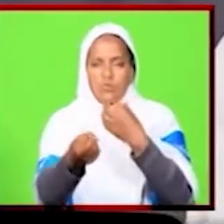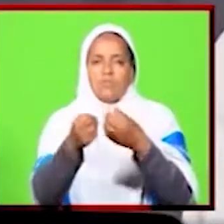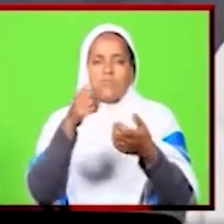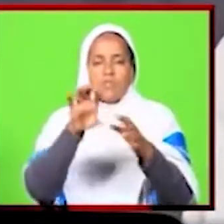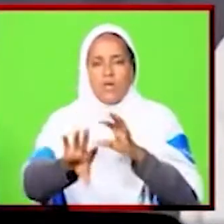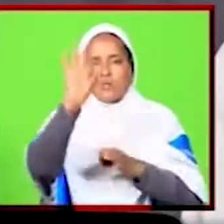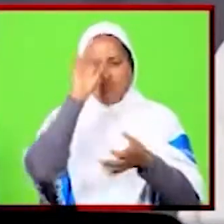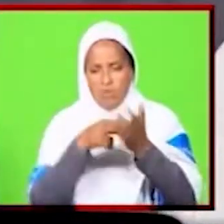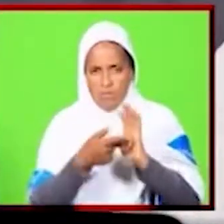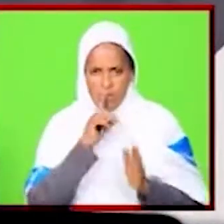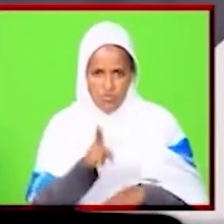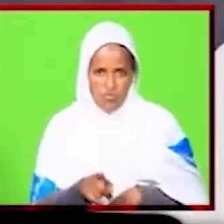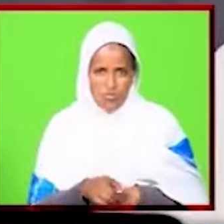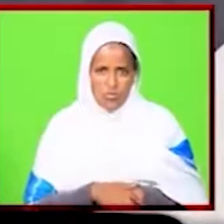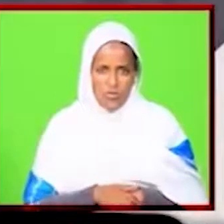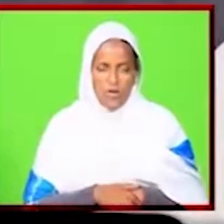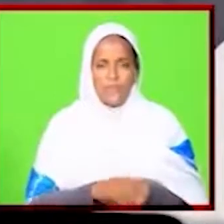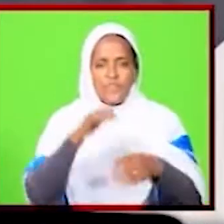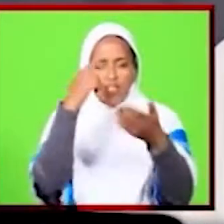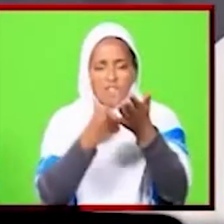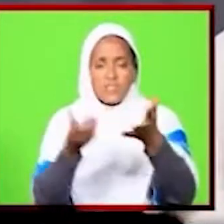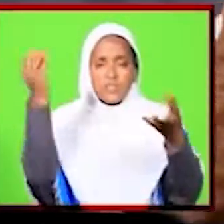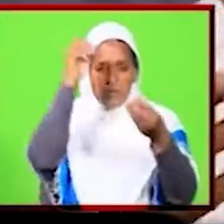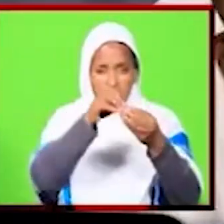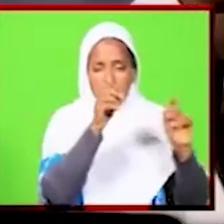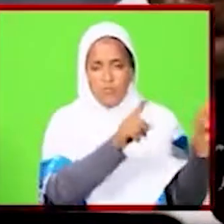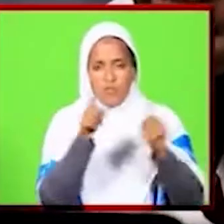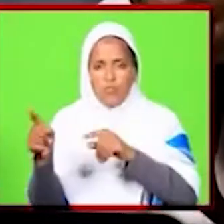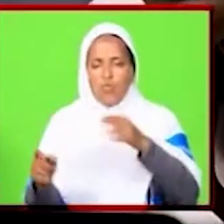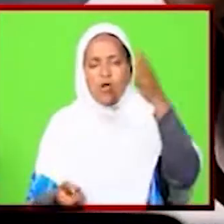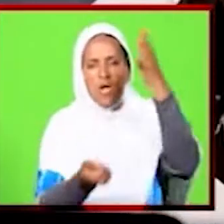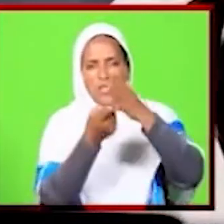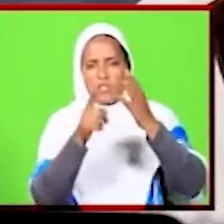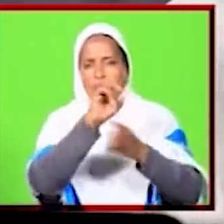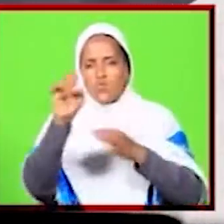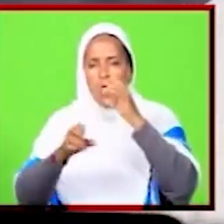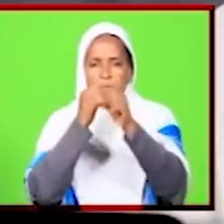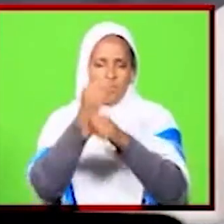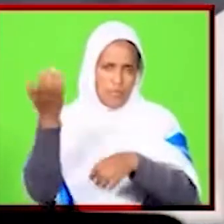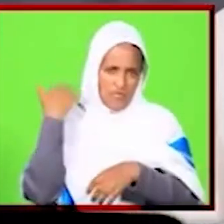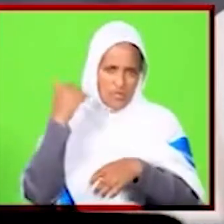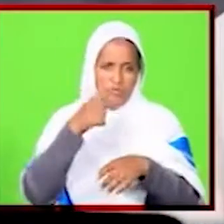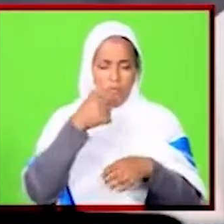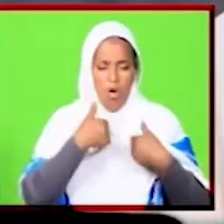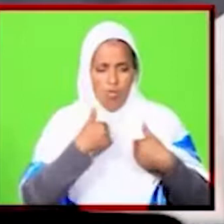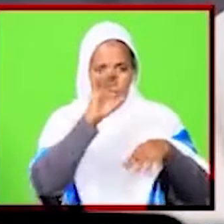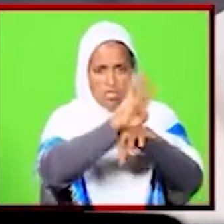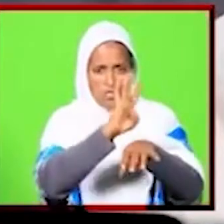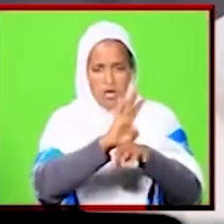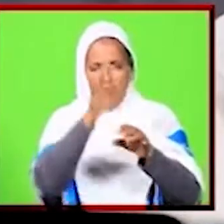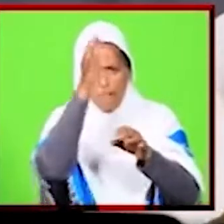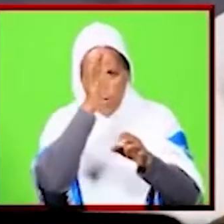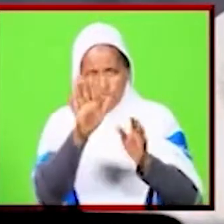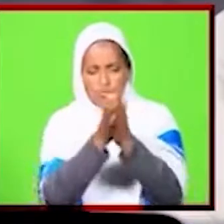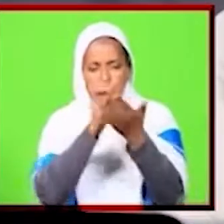ቅዱስ ቅጂዎች ማኑስክሪፕቶች ተገኝተዋል። ከዚህም በተጨማሪ ከአራተኛው መቶ ዓመት በፊት በነበሩት የቤተክርስቲያን